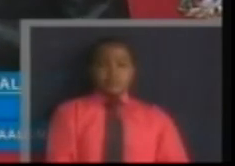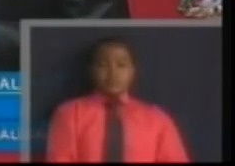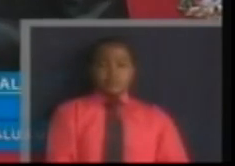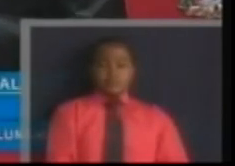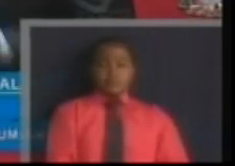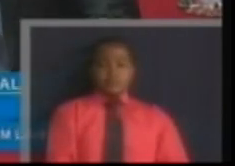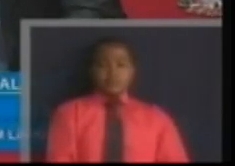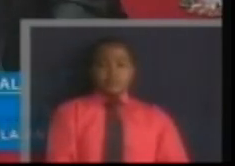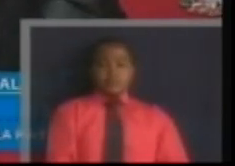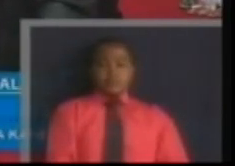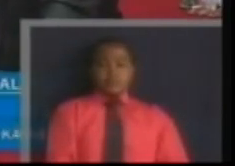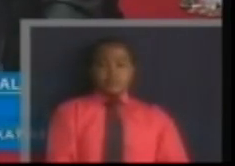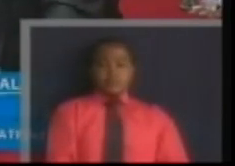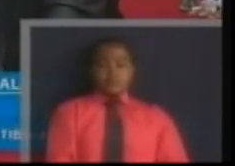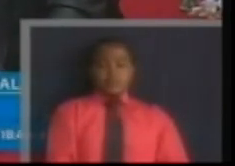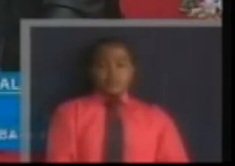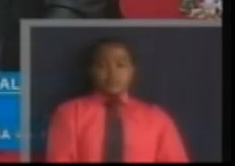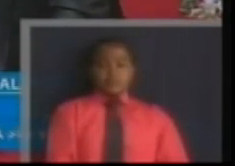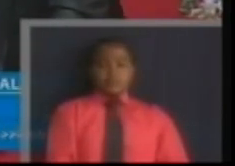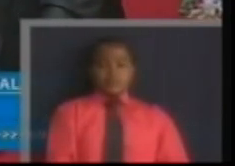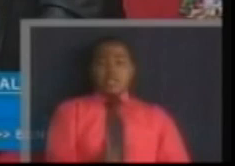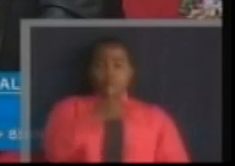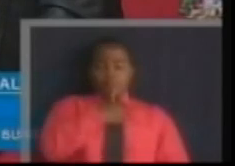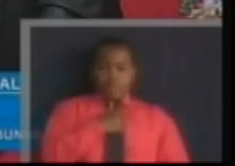Mheshimiwa mwenyekiti, nasimama kuunga mkono kwa sababu